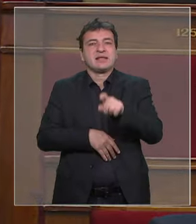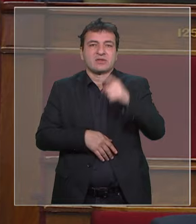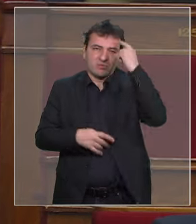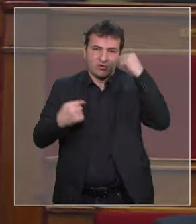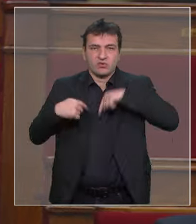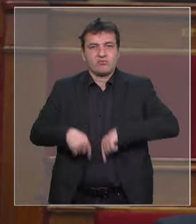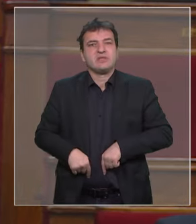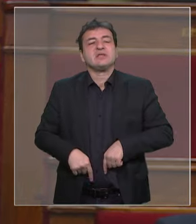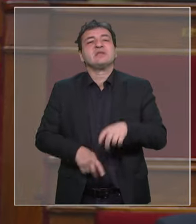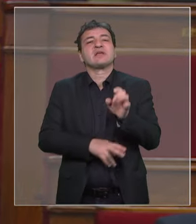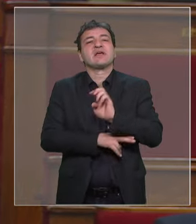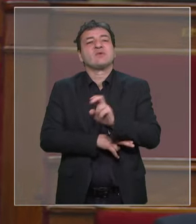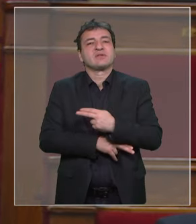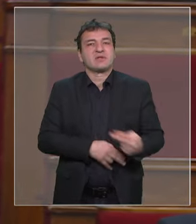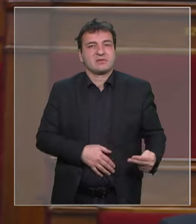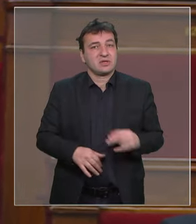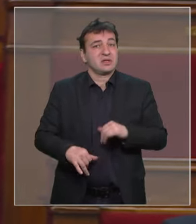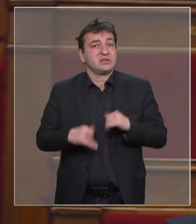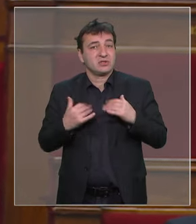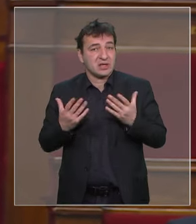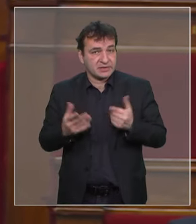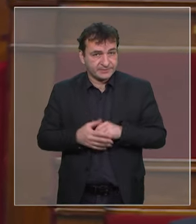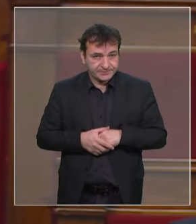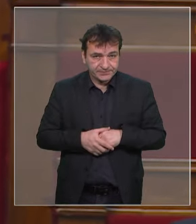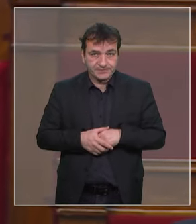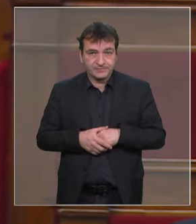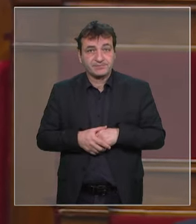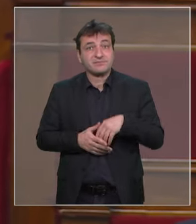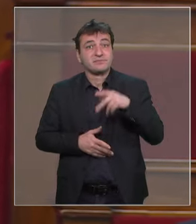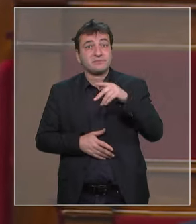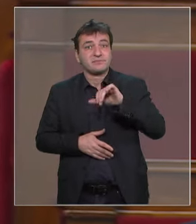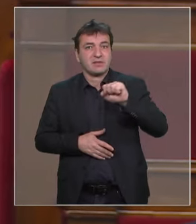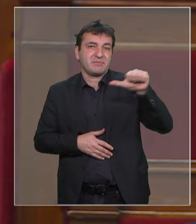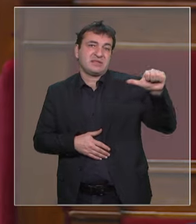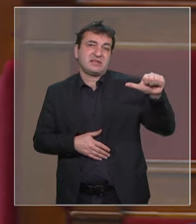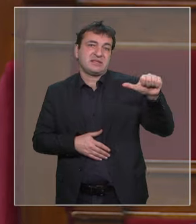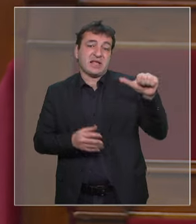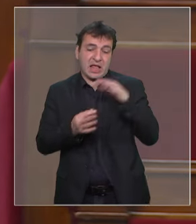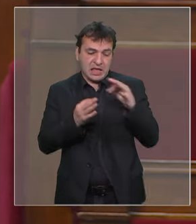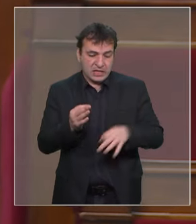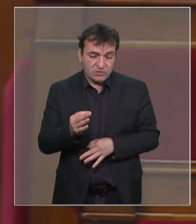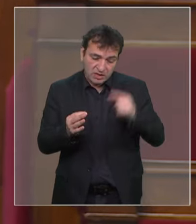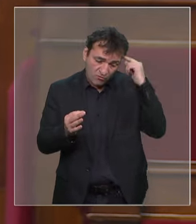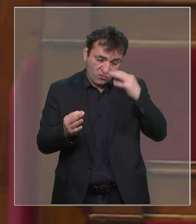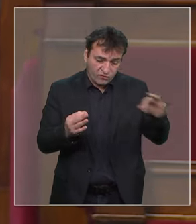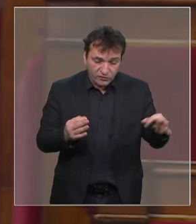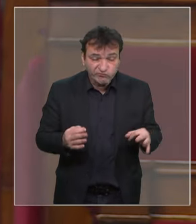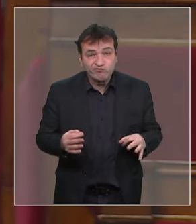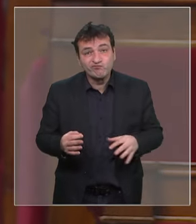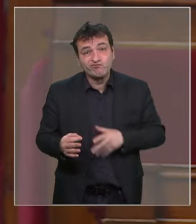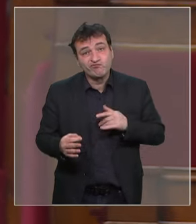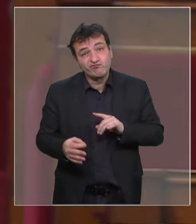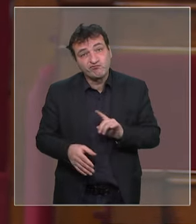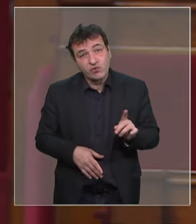Ministre de l'Éducation nationale et de la Jeunesse. Les livraisons de l'étude PISA sont rarement agréables à la France et ce millésime 2023 ne